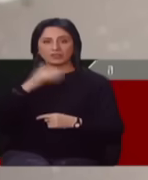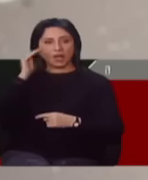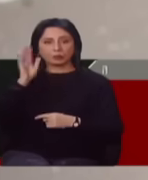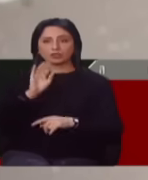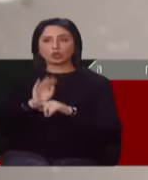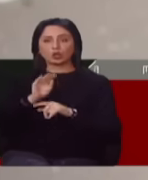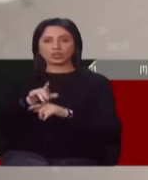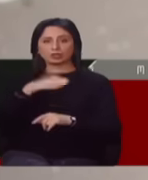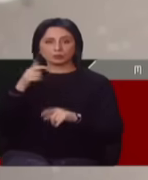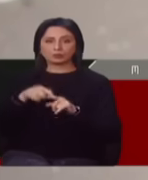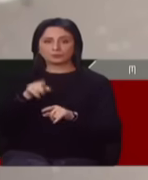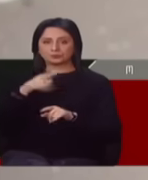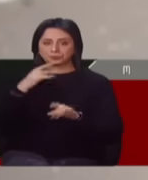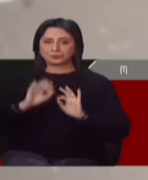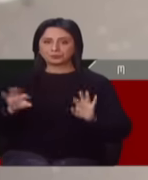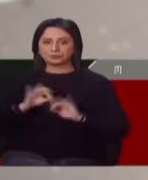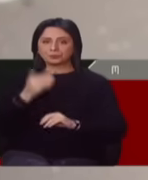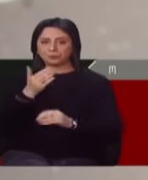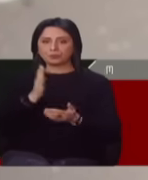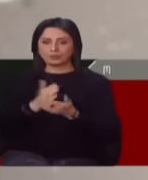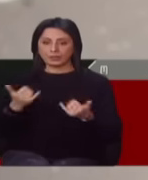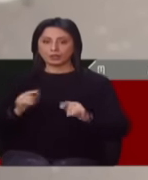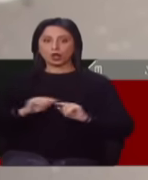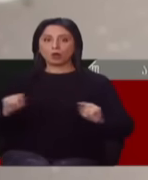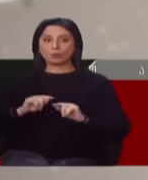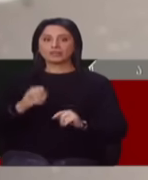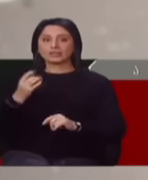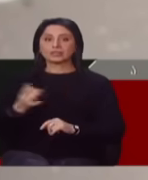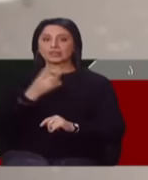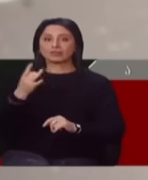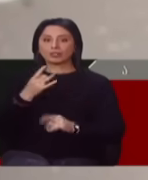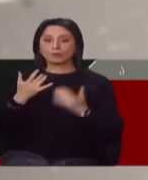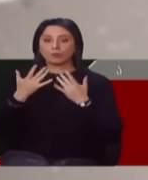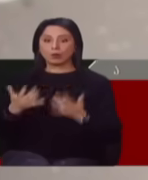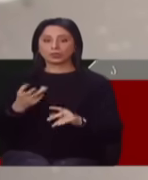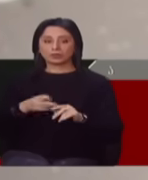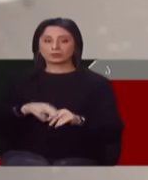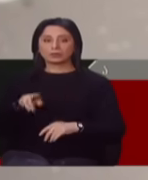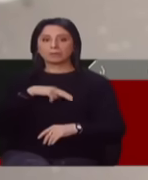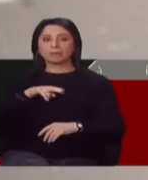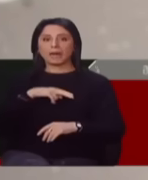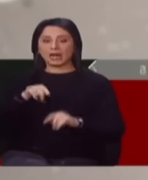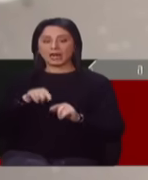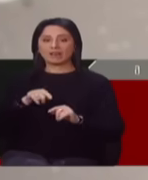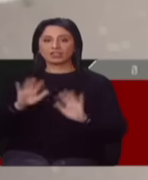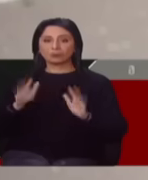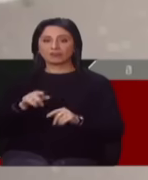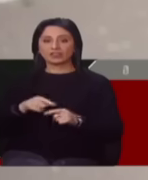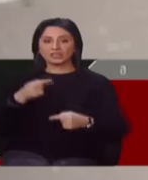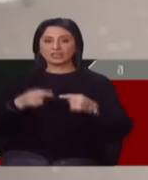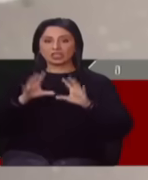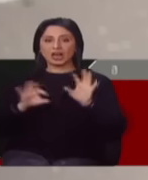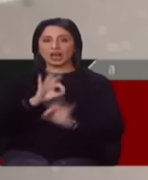ეს კრიტიკული პოზიციები, რაც მათი განცხადებით მათ აქვთ. დღეს ოპოზიციამ კიდევ ერთხელ მოითხოვა ის, რომ პარლამენტიდან მოხდეს